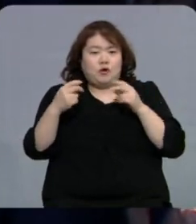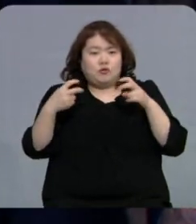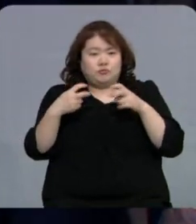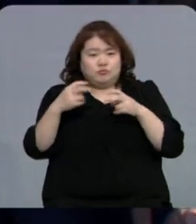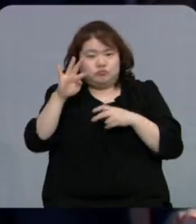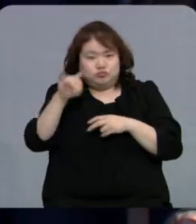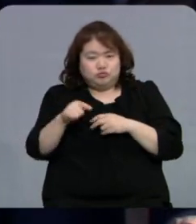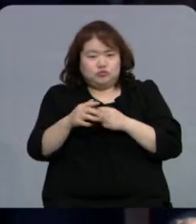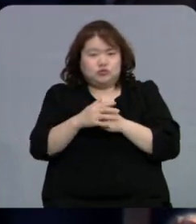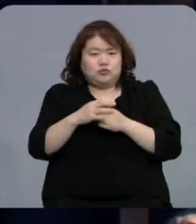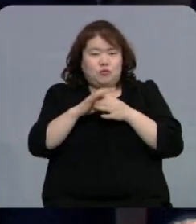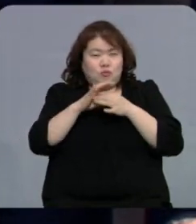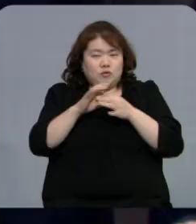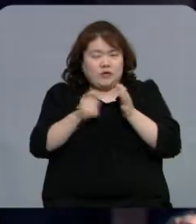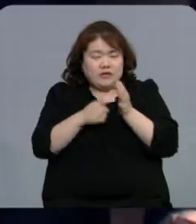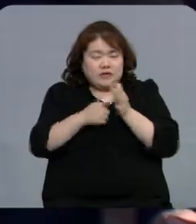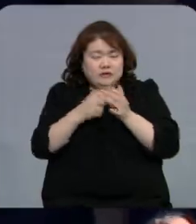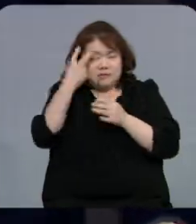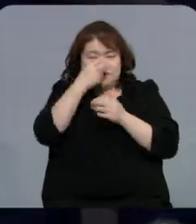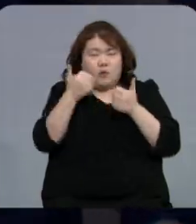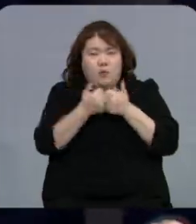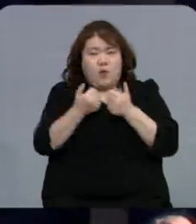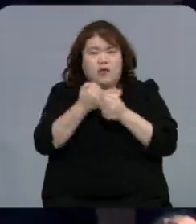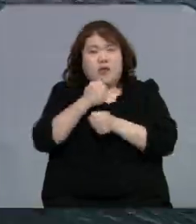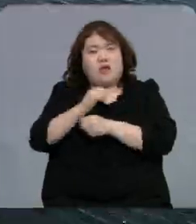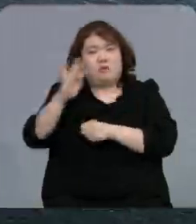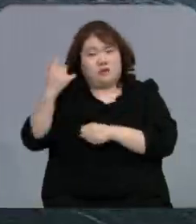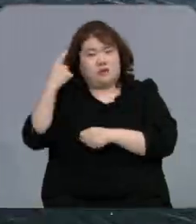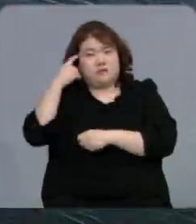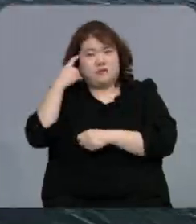부처들이 긴급점검 회의를 저는 해야 된다고 보고 있습니다.